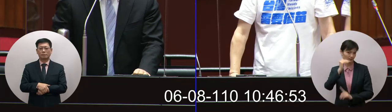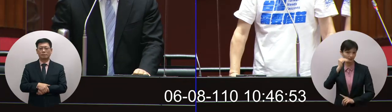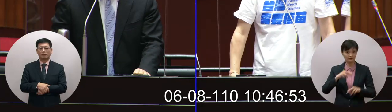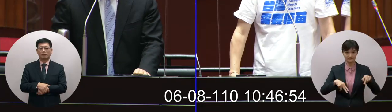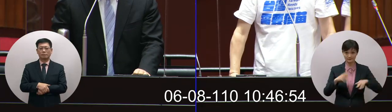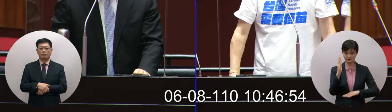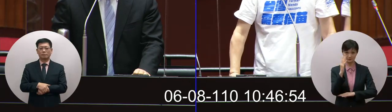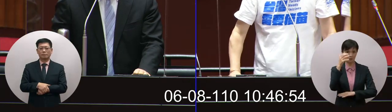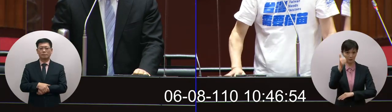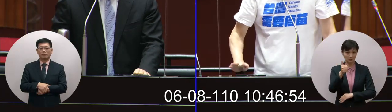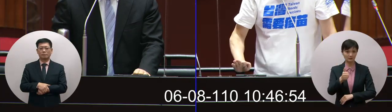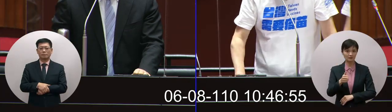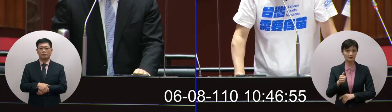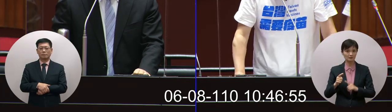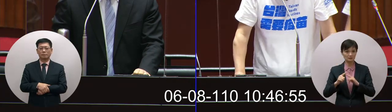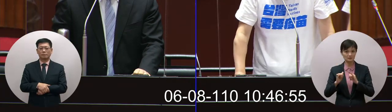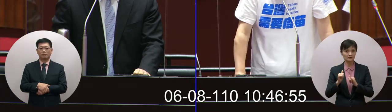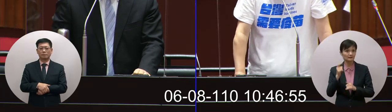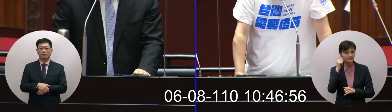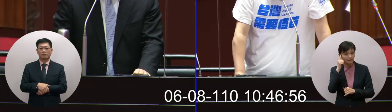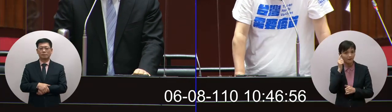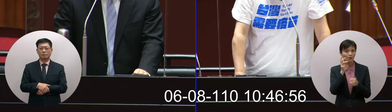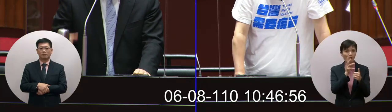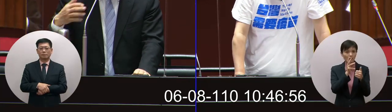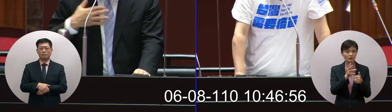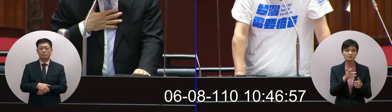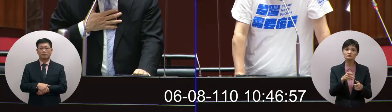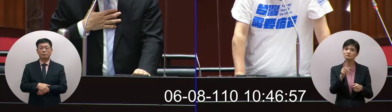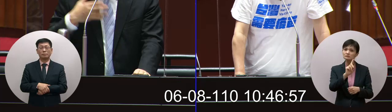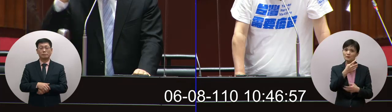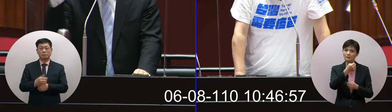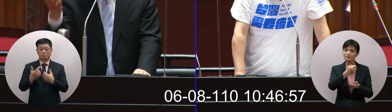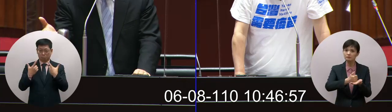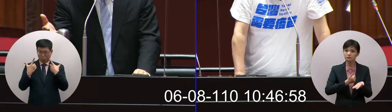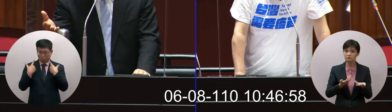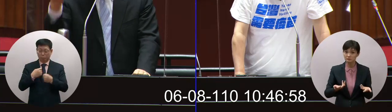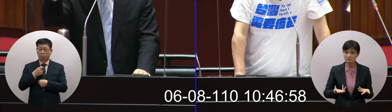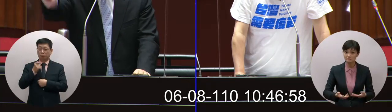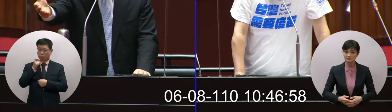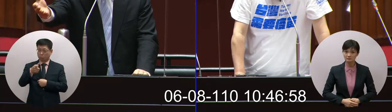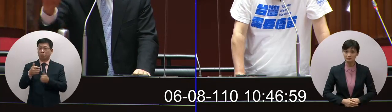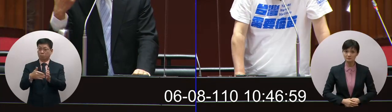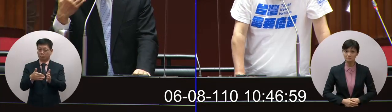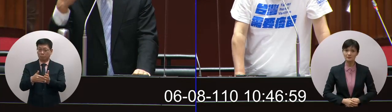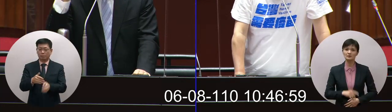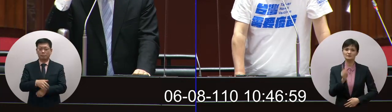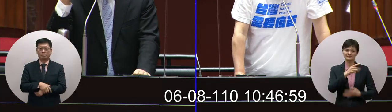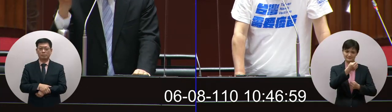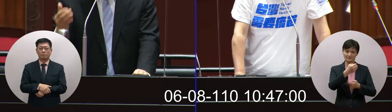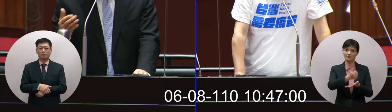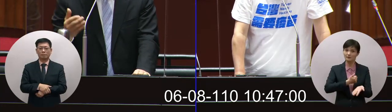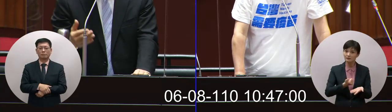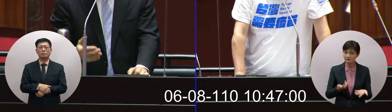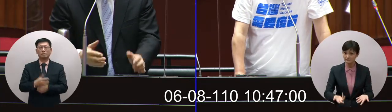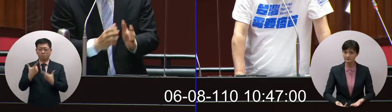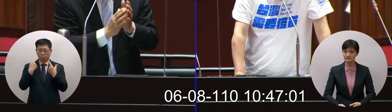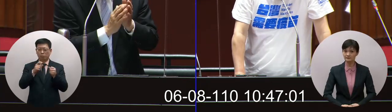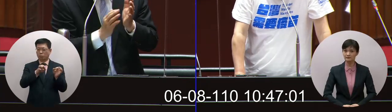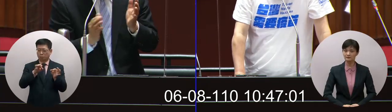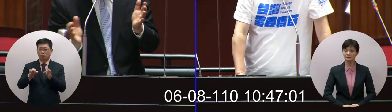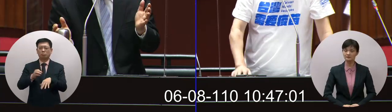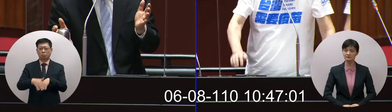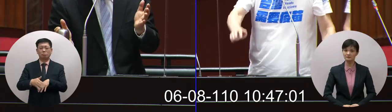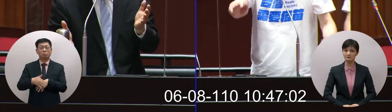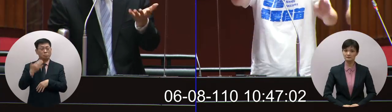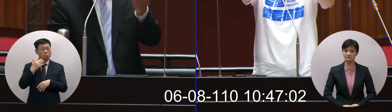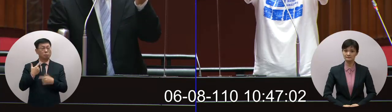道什么时候会到。 我们都买疫苗，他 什么时候会到？ 有些有迟延，如